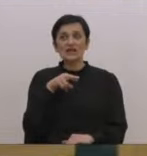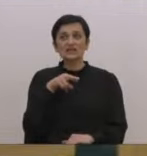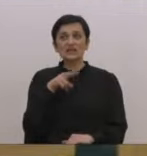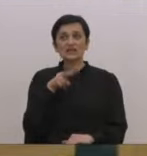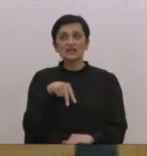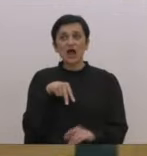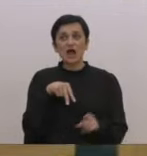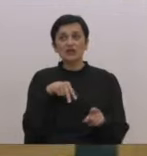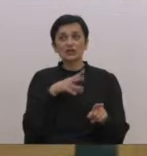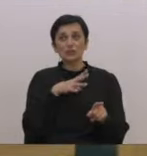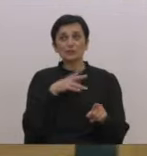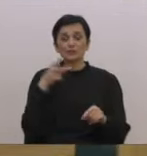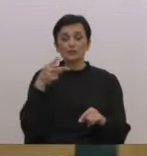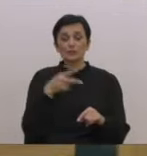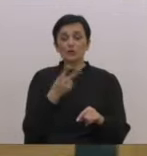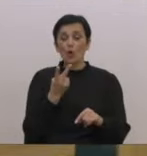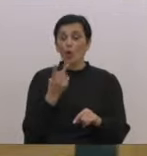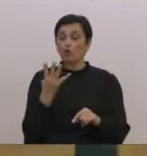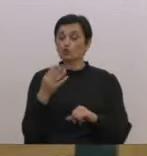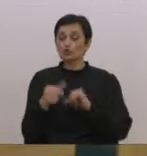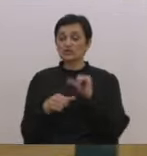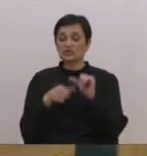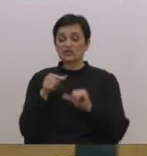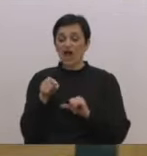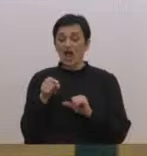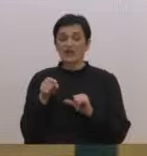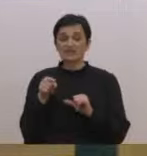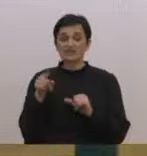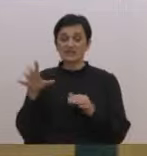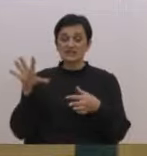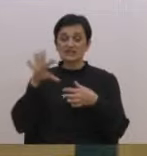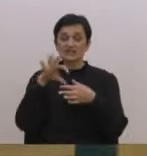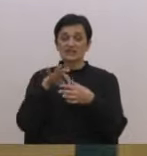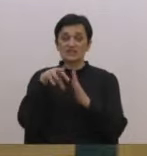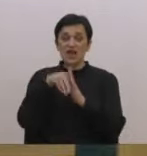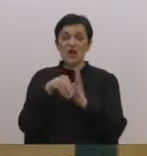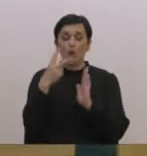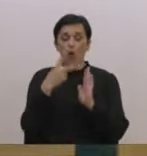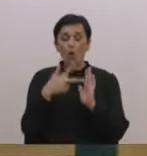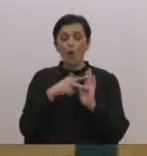7.4 მილიარდი ლარი გახლდათ, 2024 წელს ნაერთი ბიუჯეტი არის